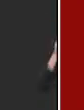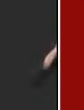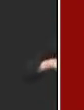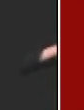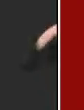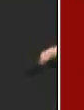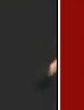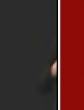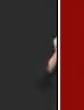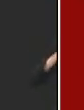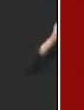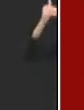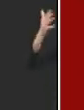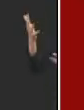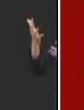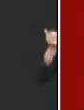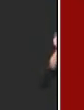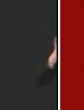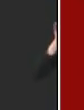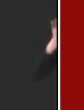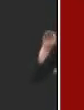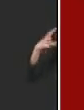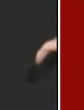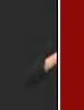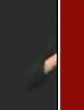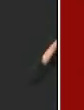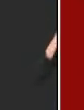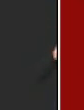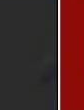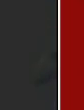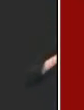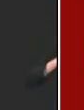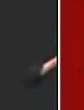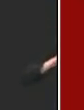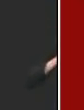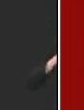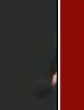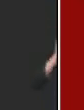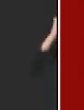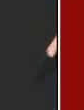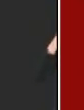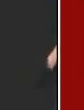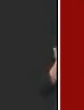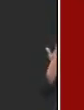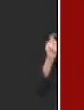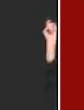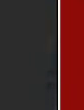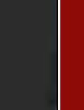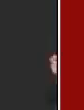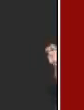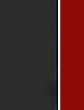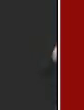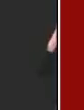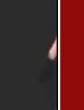süren dışarıdan aldığı destekle kendini Milli iradenin üstünde gören gerektiğinde terör örgütleri